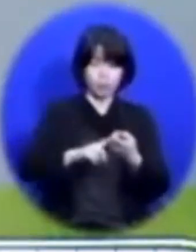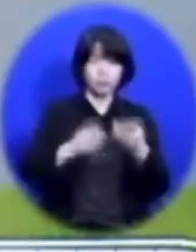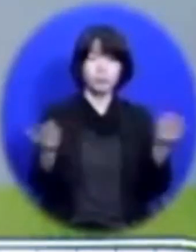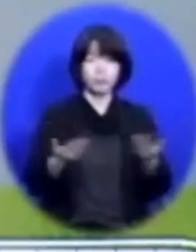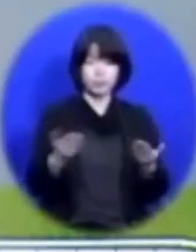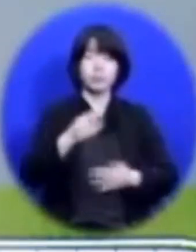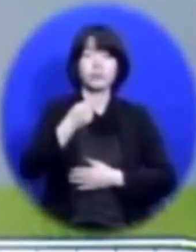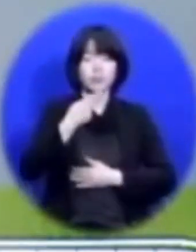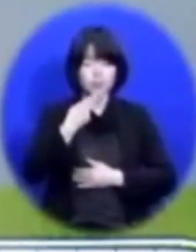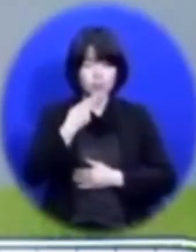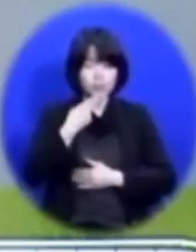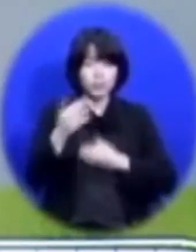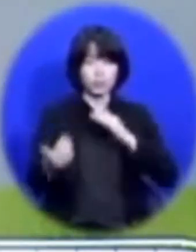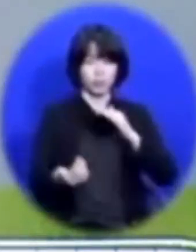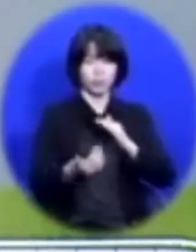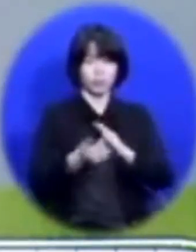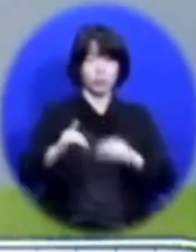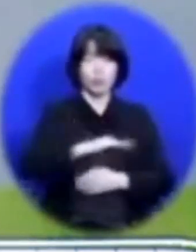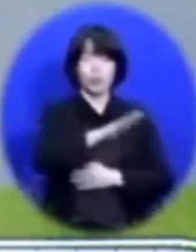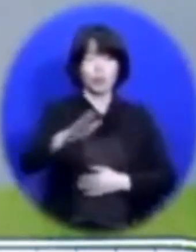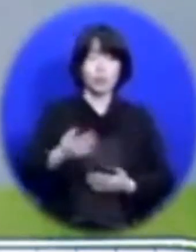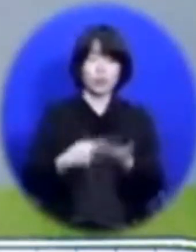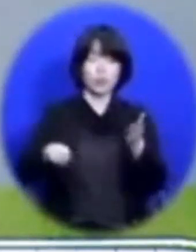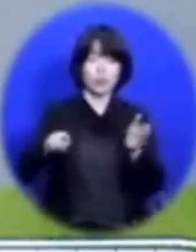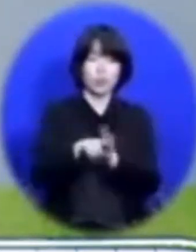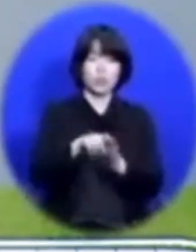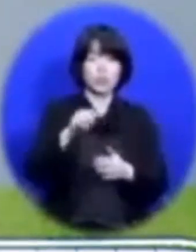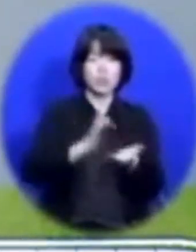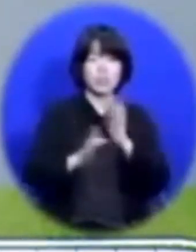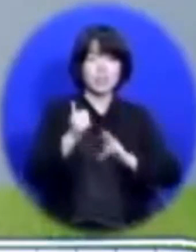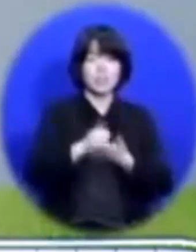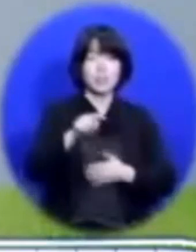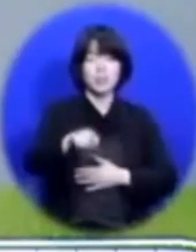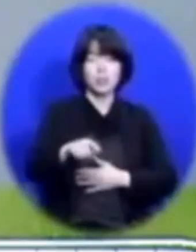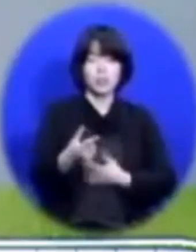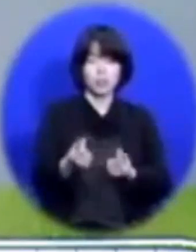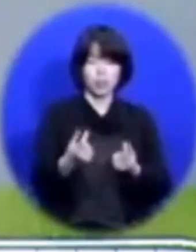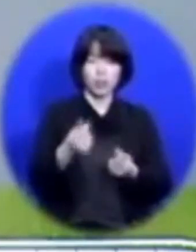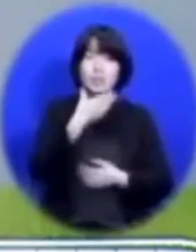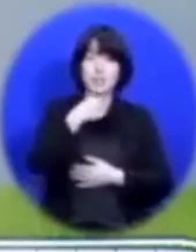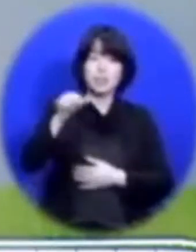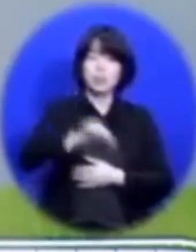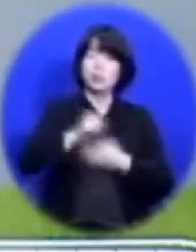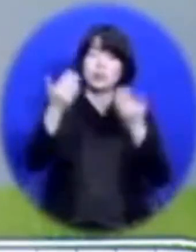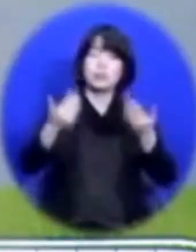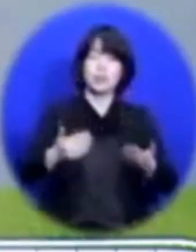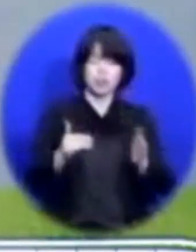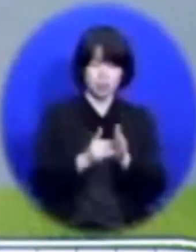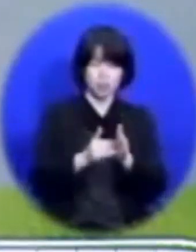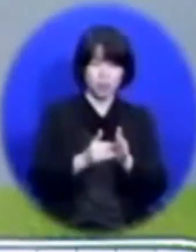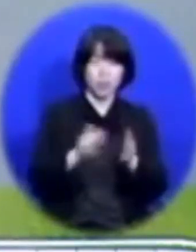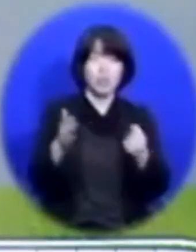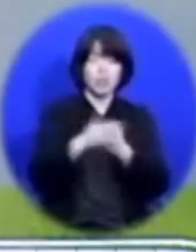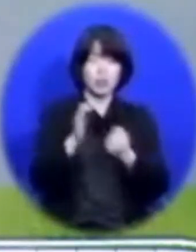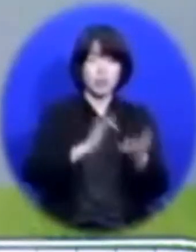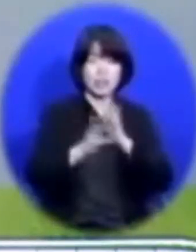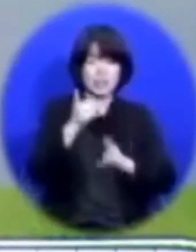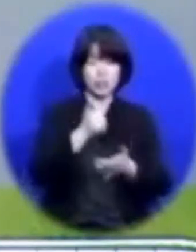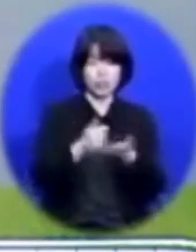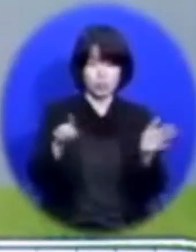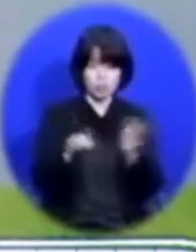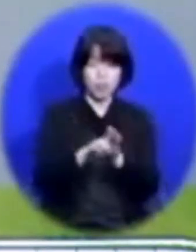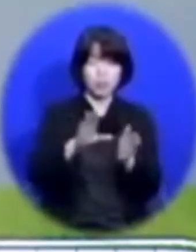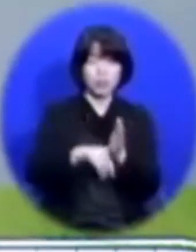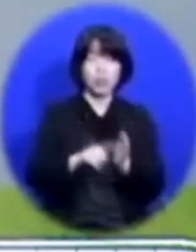,우리가 하나님께버림받았다는절망적인상황에결코빠지지않도록하기위함입니다. 그러므로우리가예수님을믿을